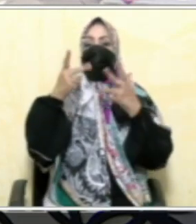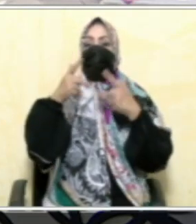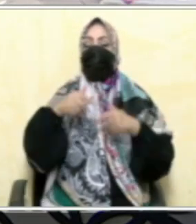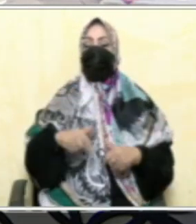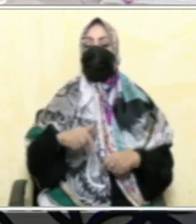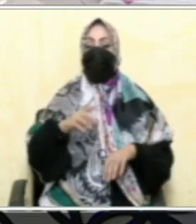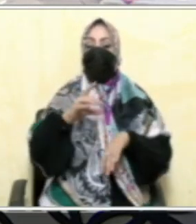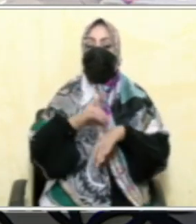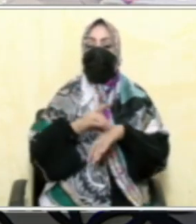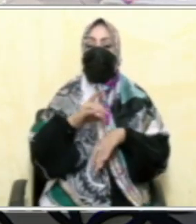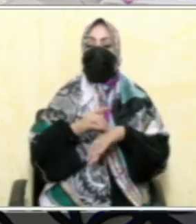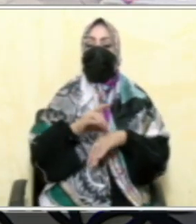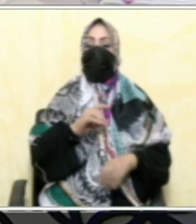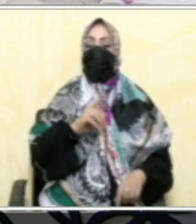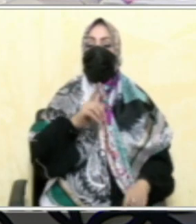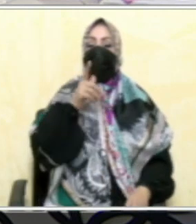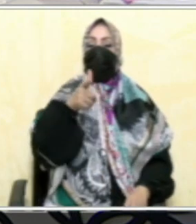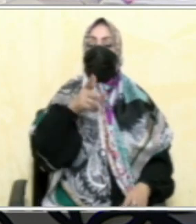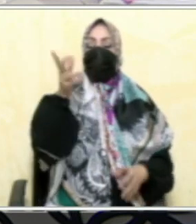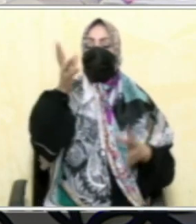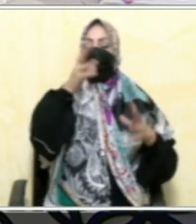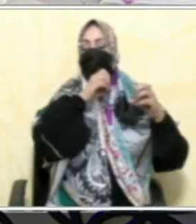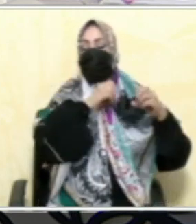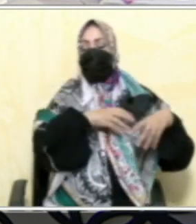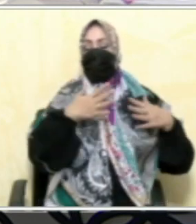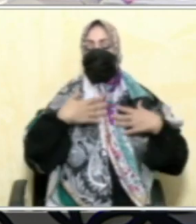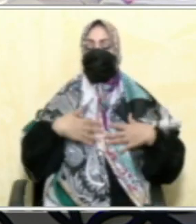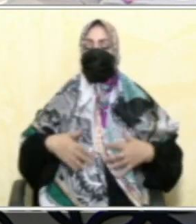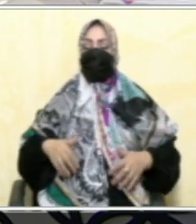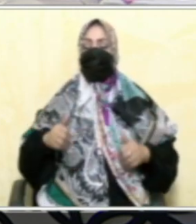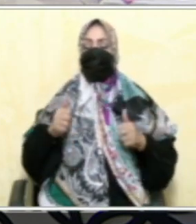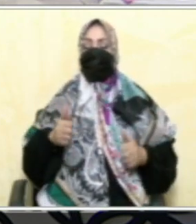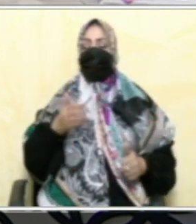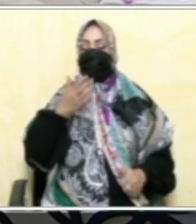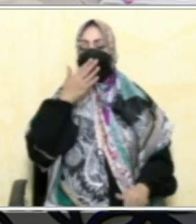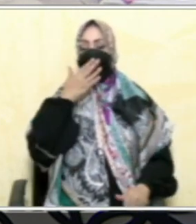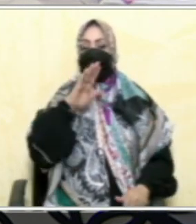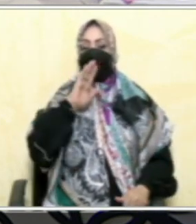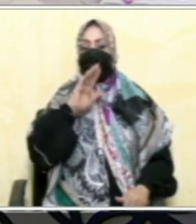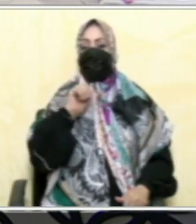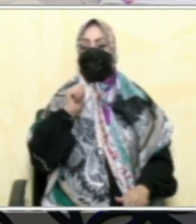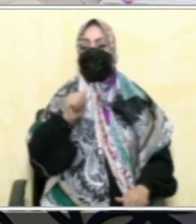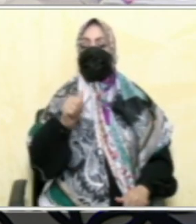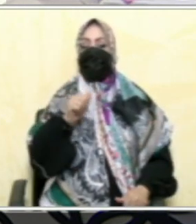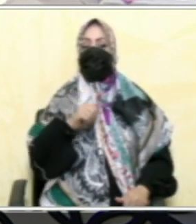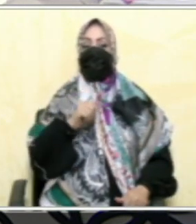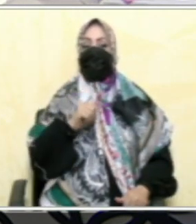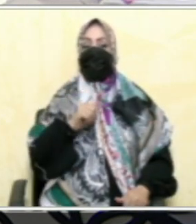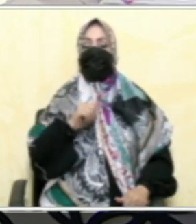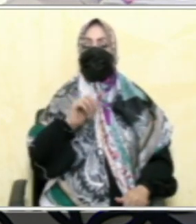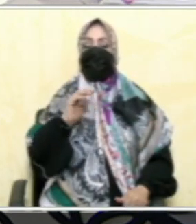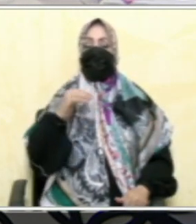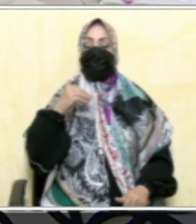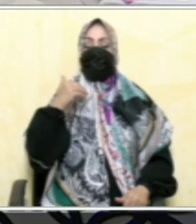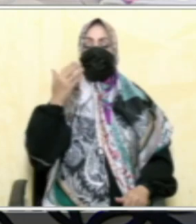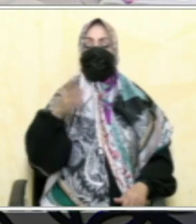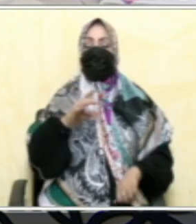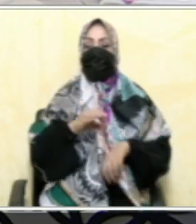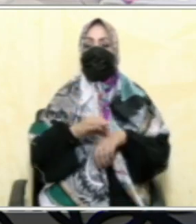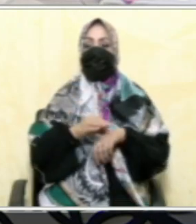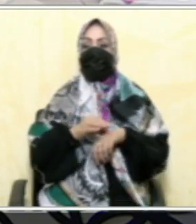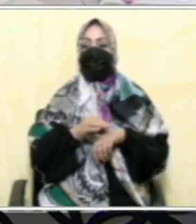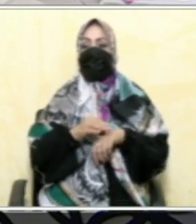لنا الحاله. نعم. فالانسان هذا النعمه هذه هو عاصي بها ربه، يستعمل فيها في في في في, في الزنا. نعم معلش يا